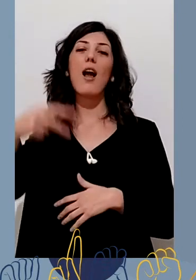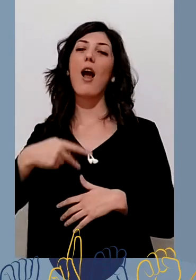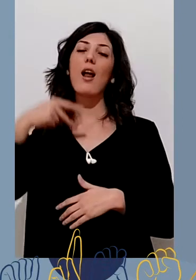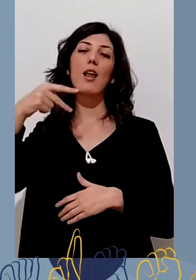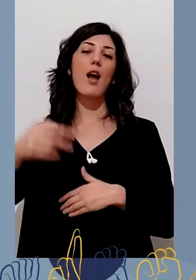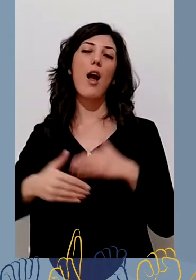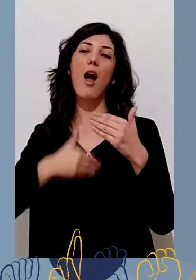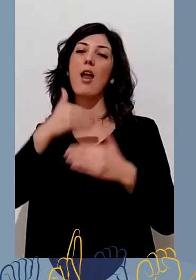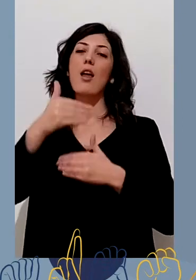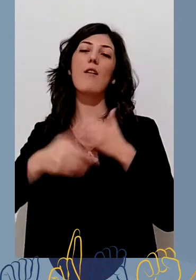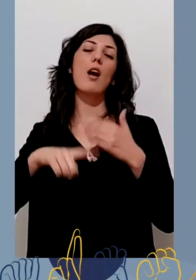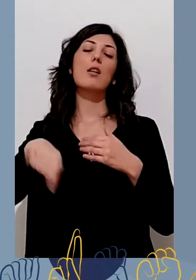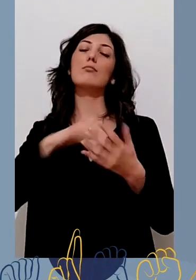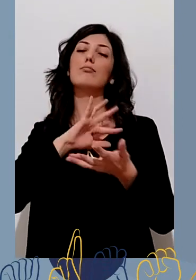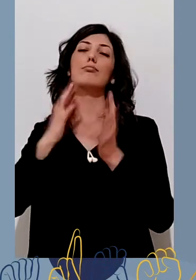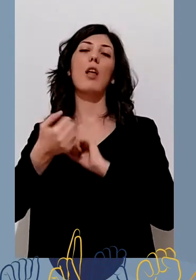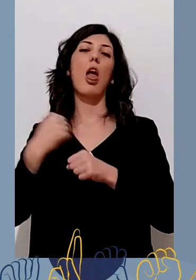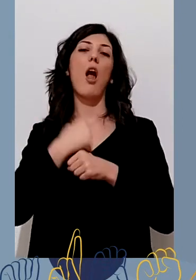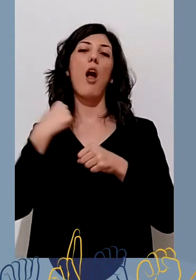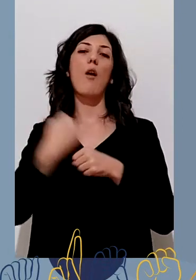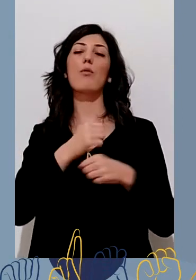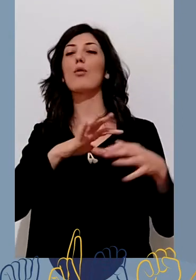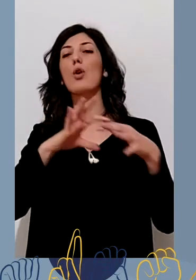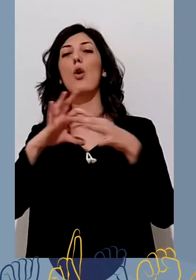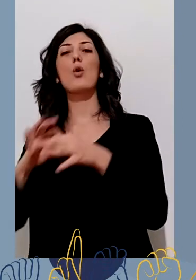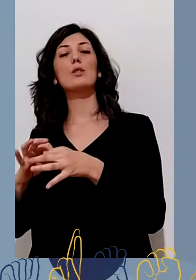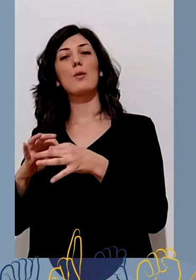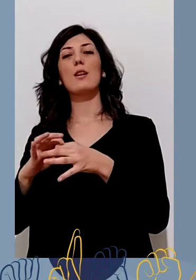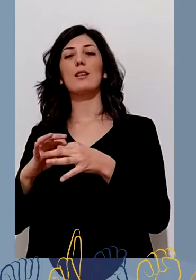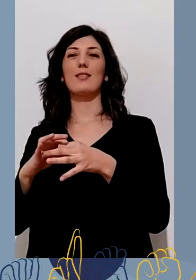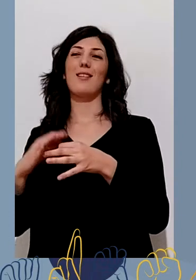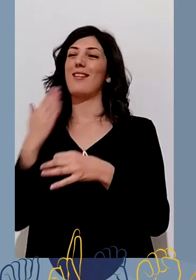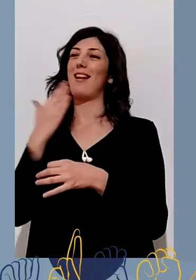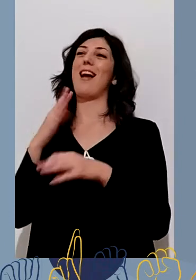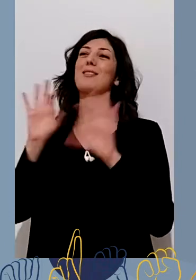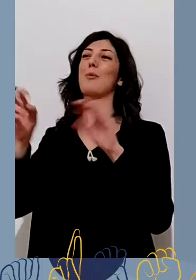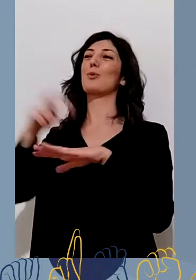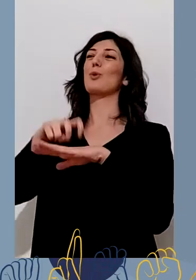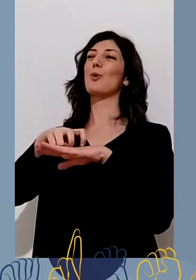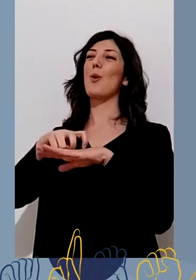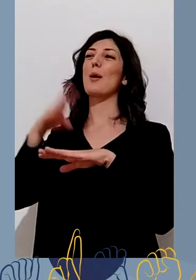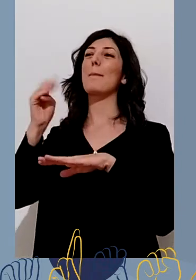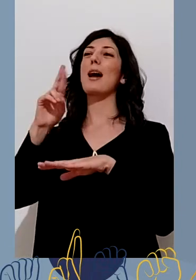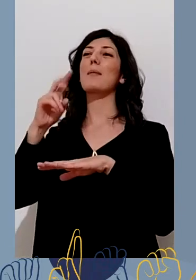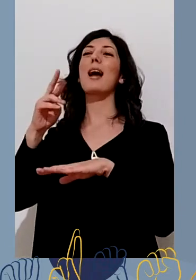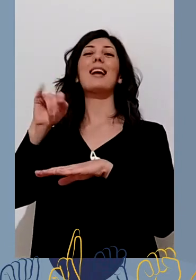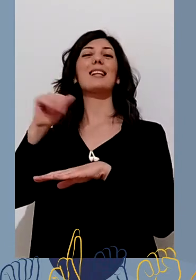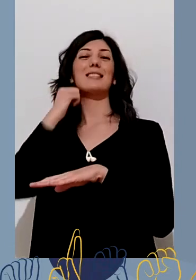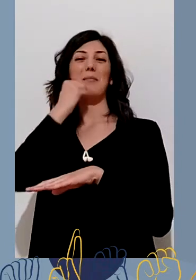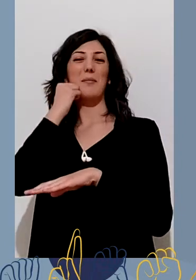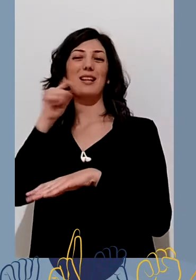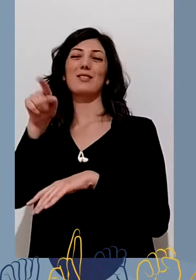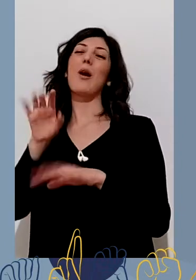di conseguenza devo tutto questo anche al dottor Barbarisi, perché lui è stato, diciamo, il pioniere della mia crescita professionale.